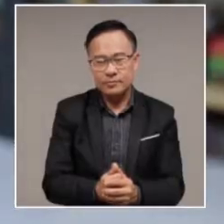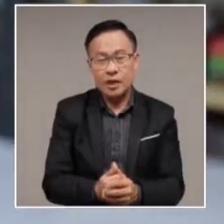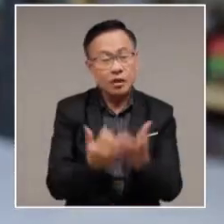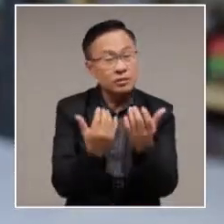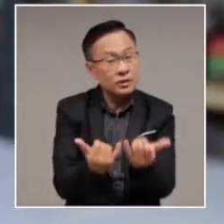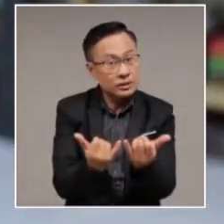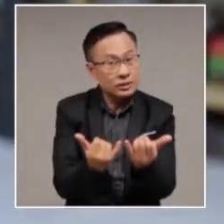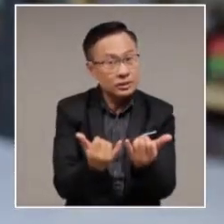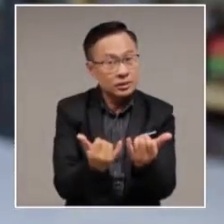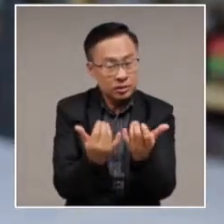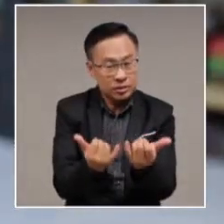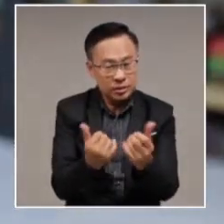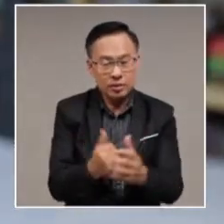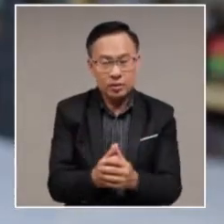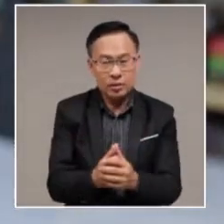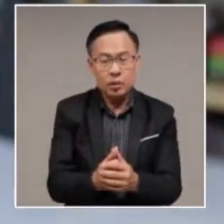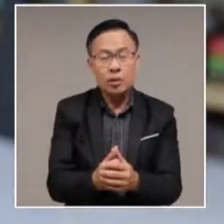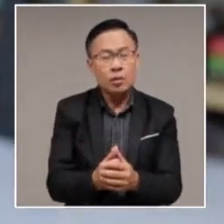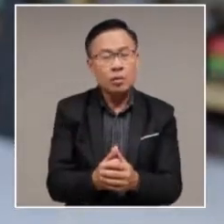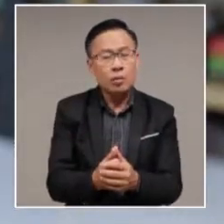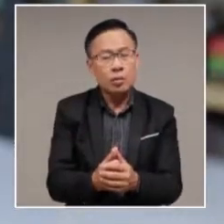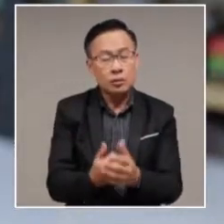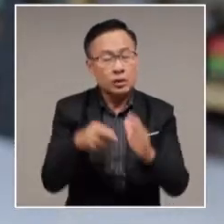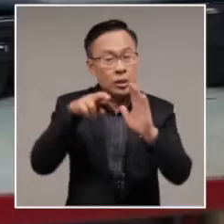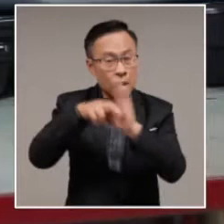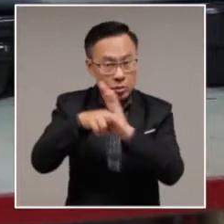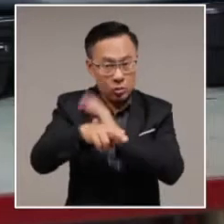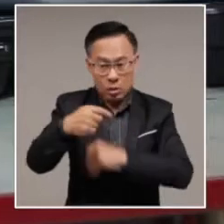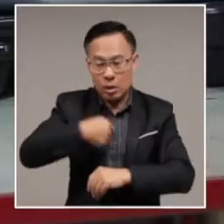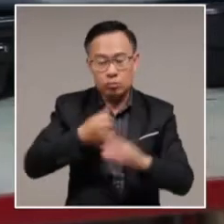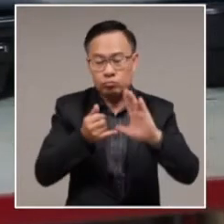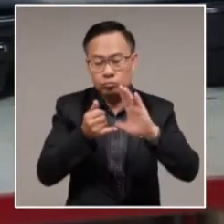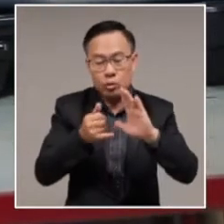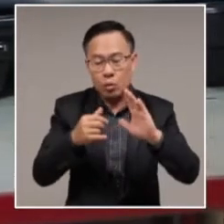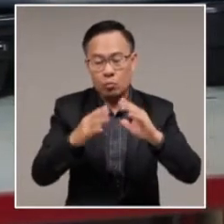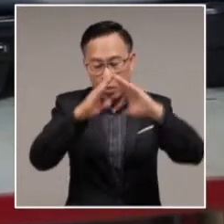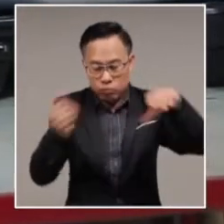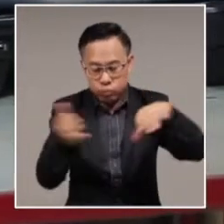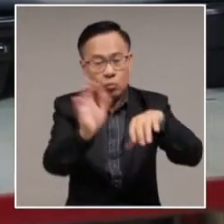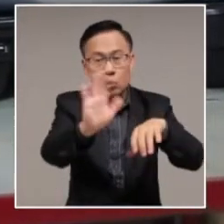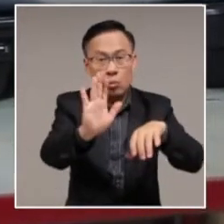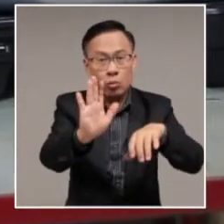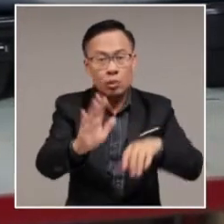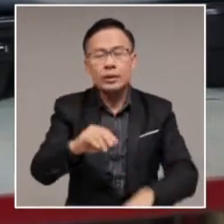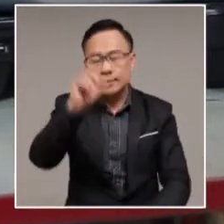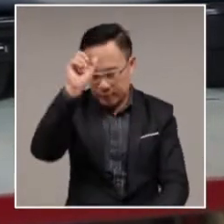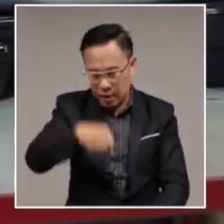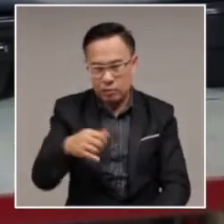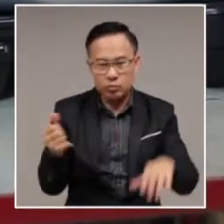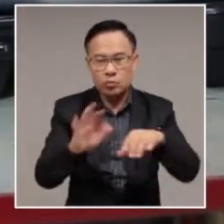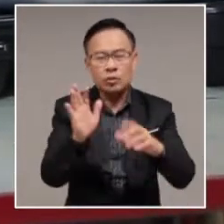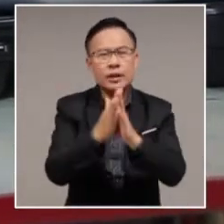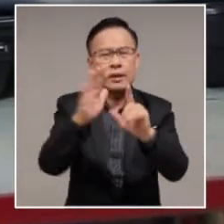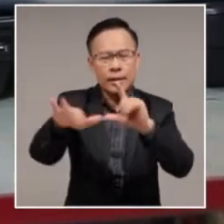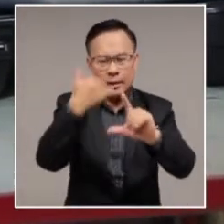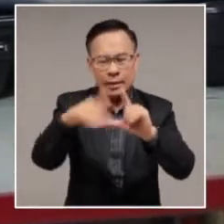นี้นี่คือเห็นบอกว่าสาขาที่ระยองคือเราก็ไม่ต้องเดินทางไปนู่นเลย ไม่ค่ะตอนนี้ง่ายส่งงานผ่